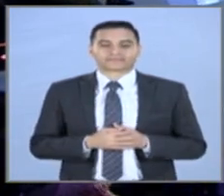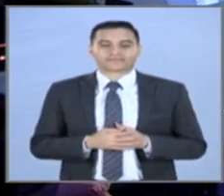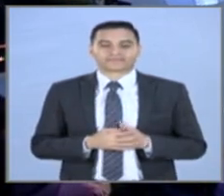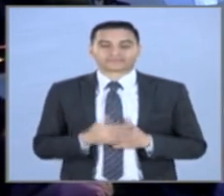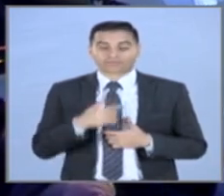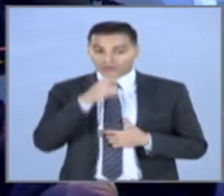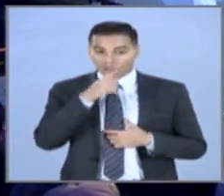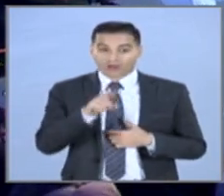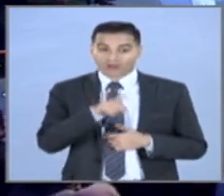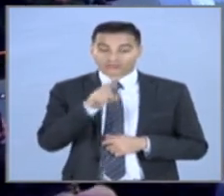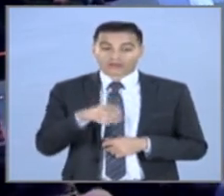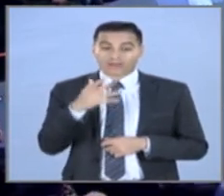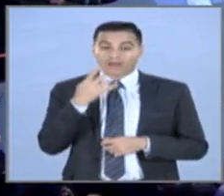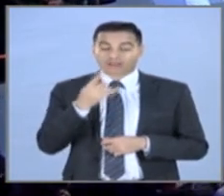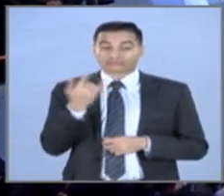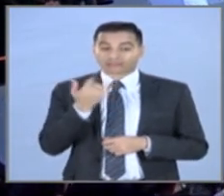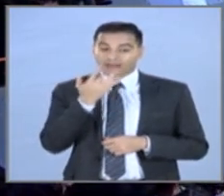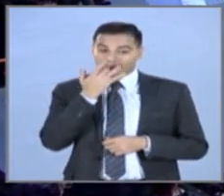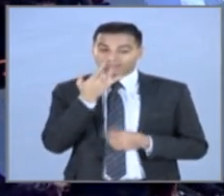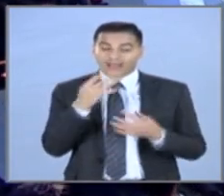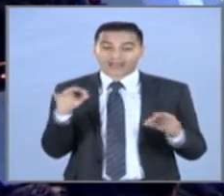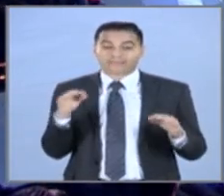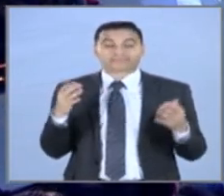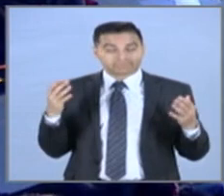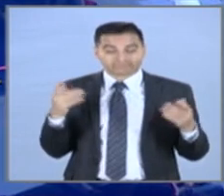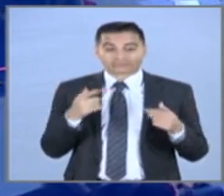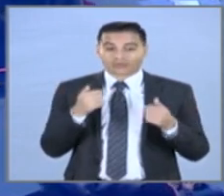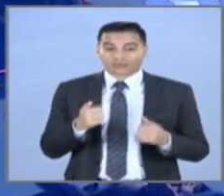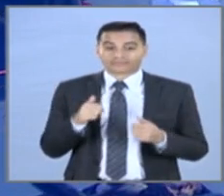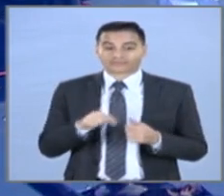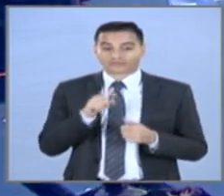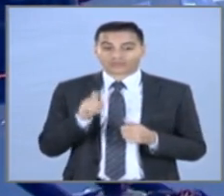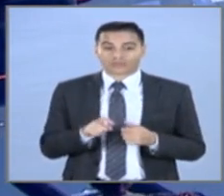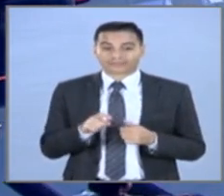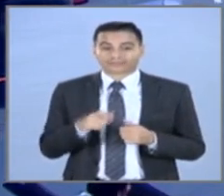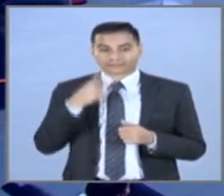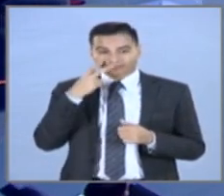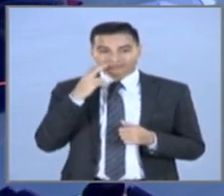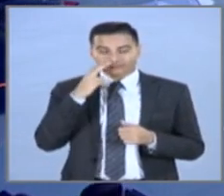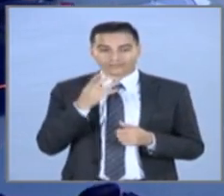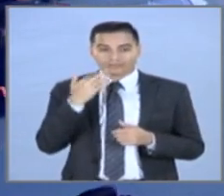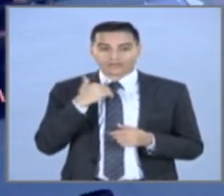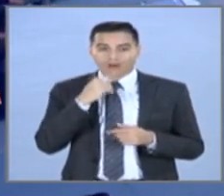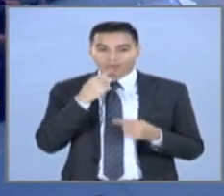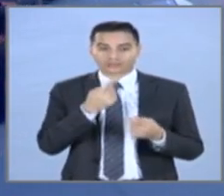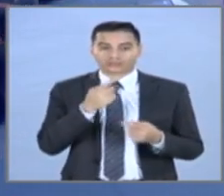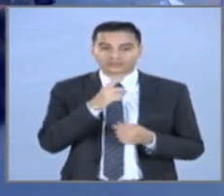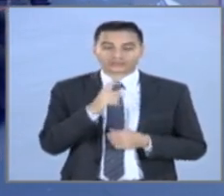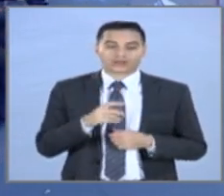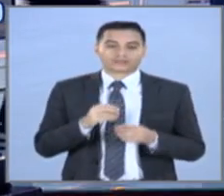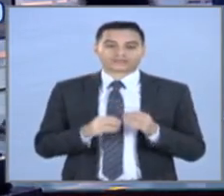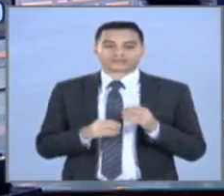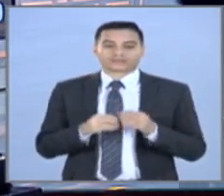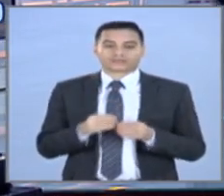وقلت لك العشر أسئلة كاملين فده كويس. يعني كان في سؤال بالصدفة كنت أتمرر عليه امبارح. بالصدفة.